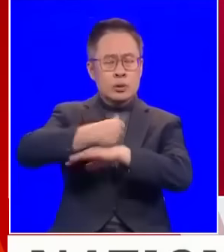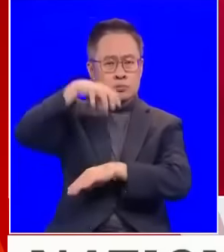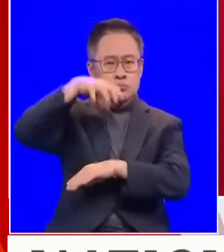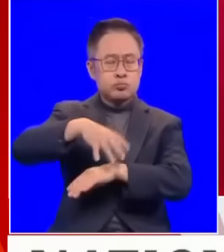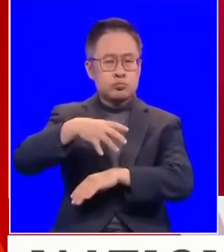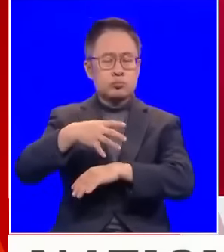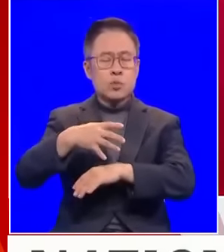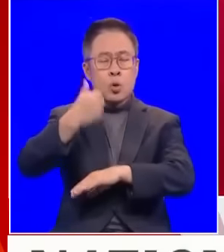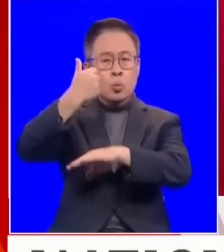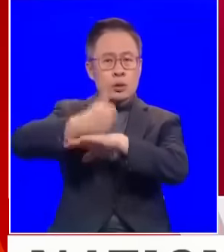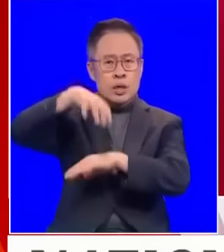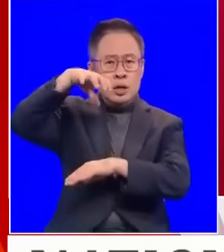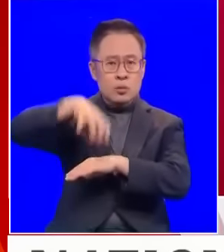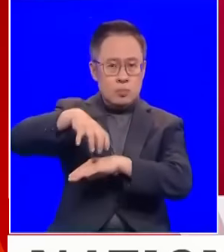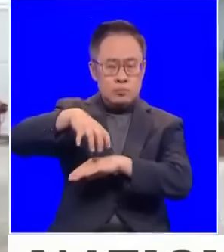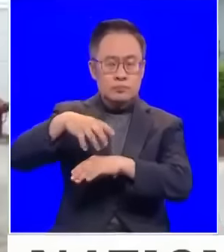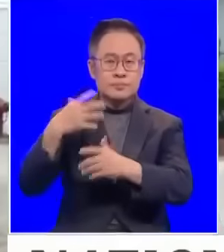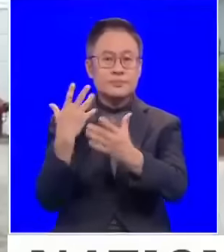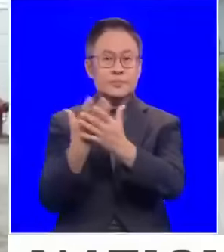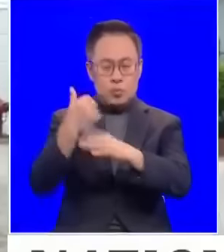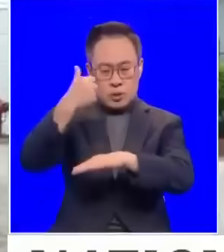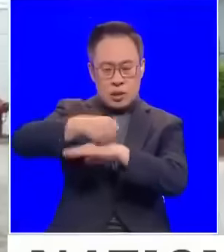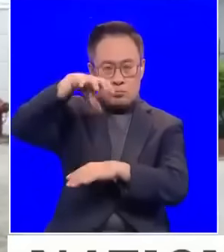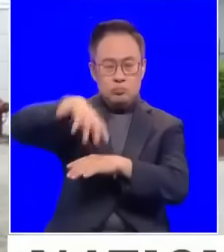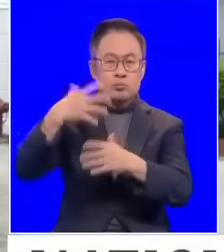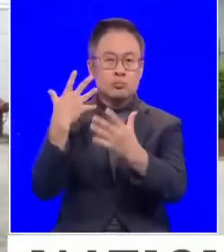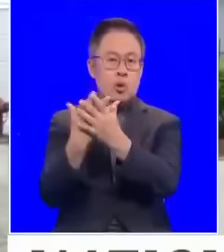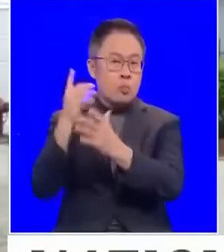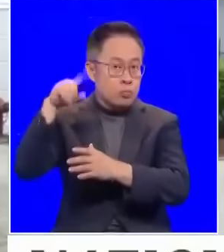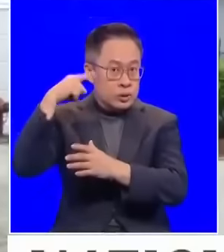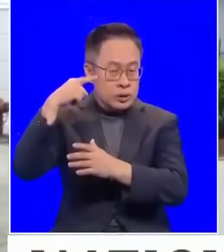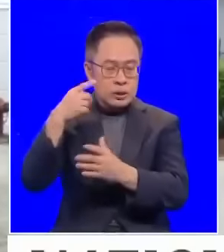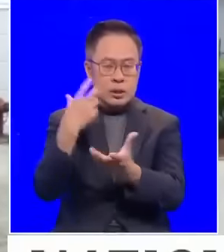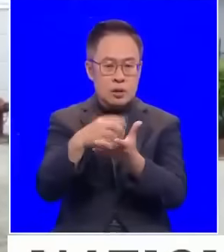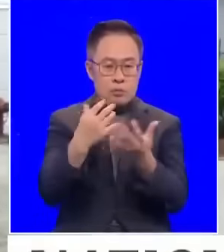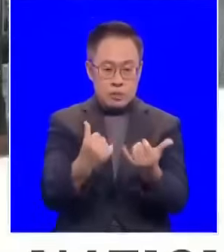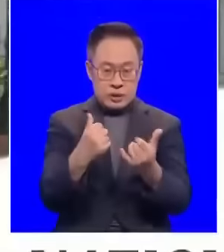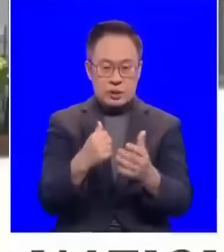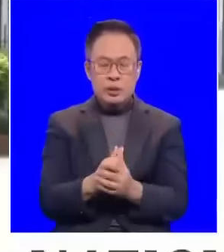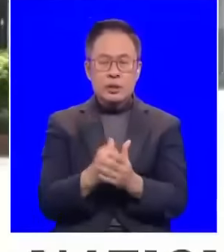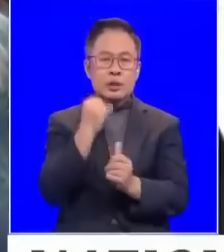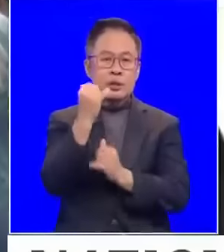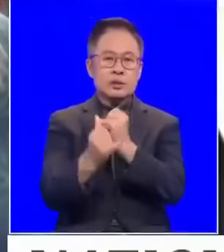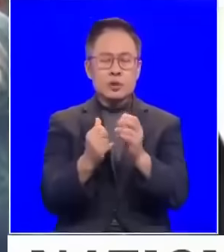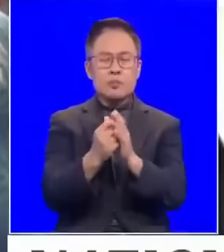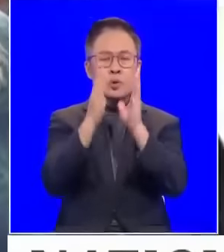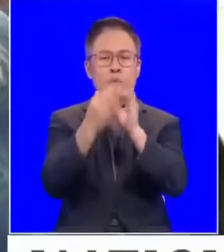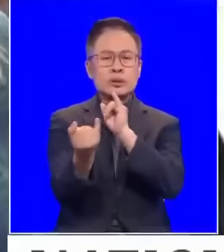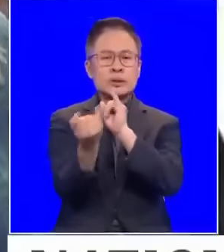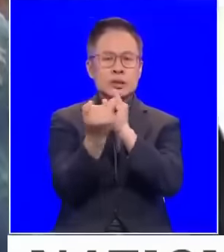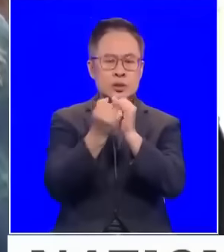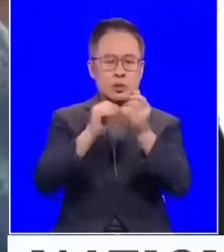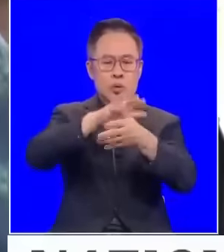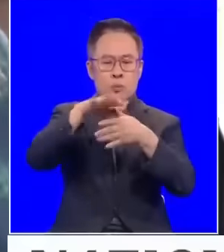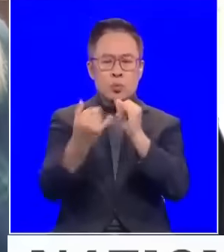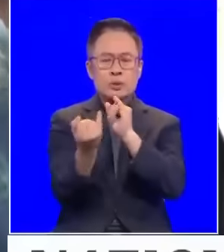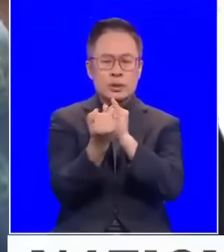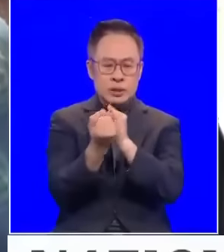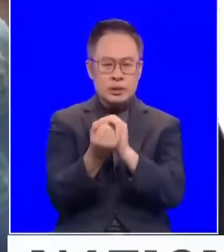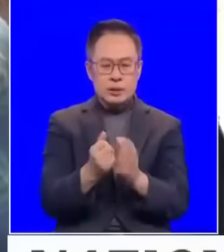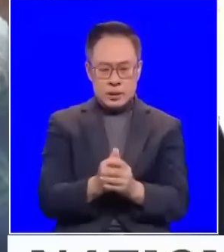แทนผู้อำนวยการทัณฑสถานหญิงกลางเปิดเผยนะครับว่าส่วนใหญ่วันนี้การเข้าเยี่ยมจะเป็นคนใกล้ชิดนะครับและวันนี้นะครับบรรด